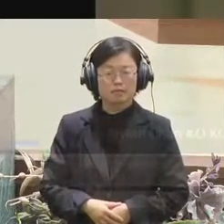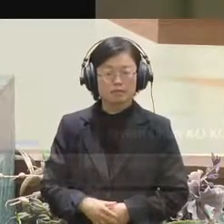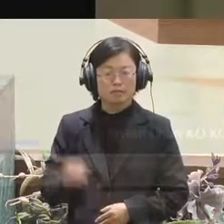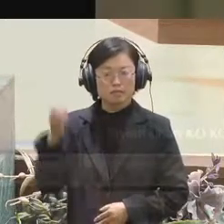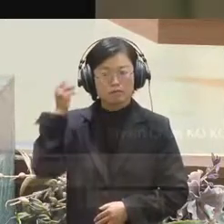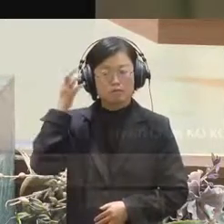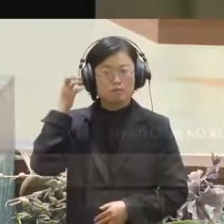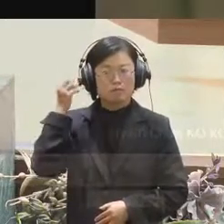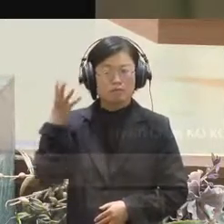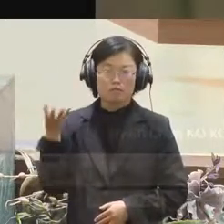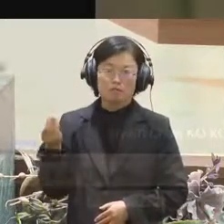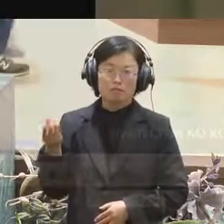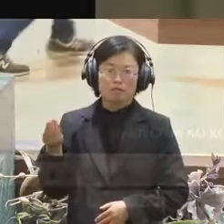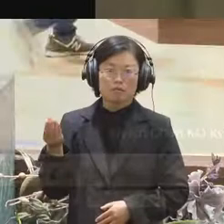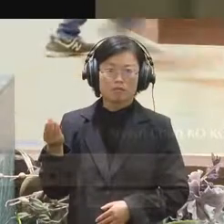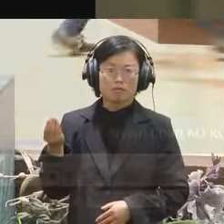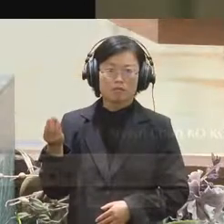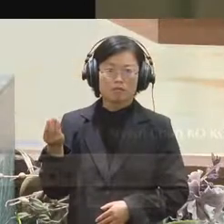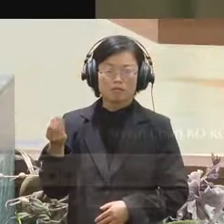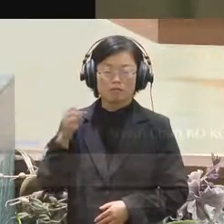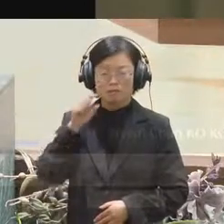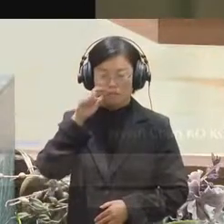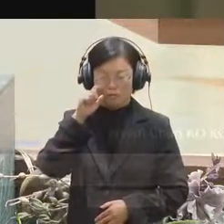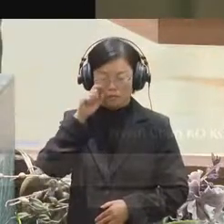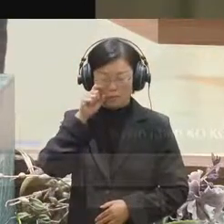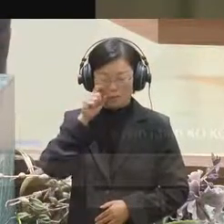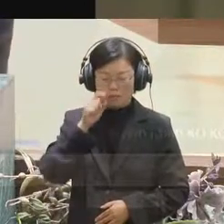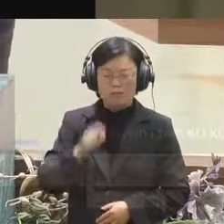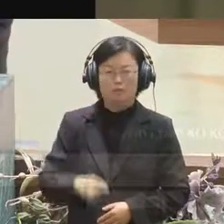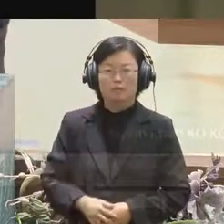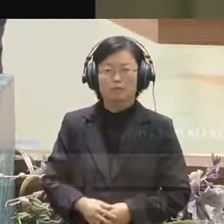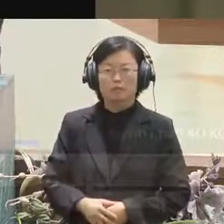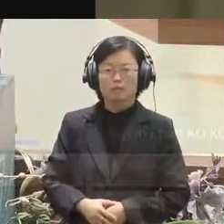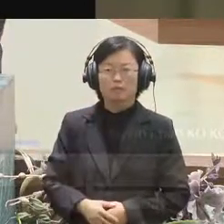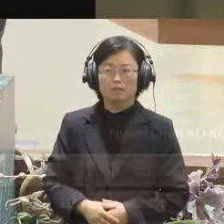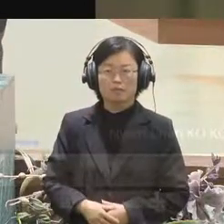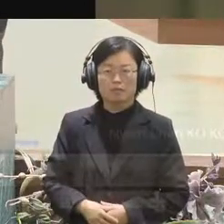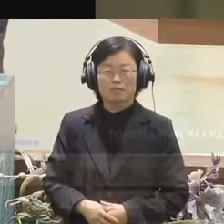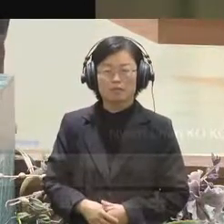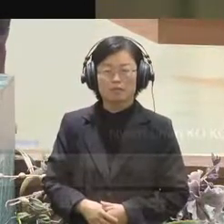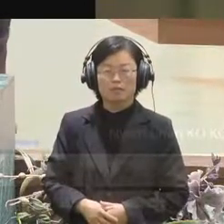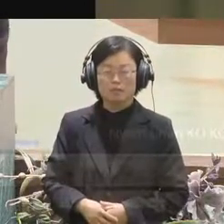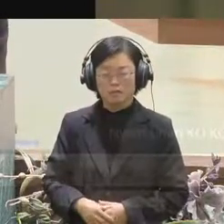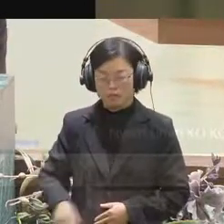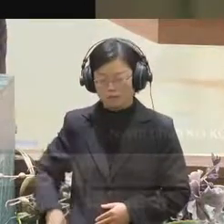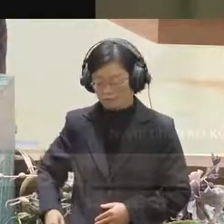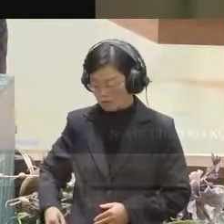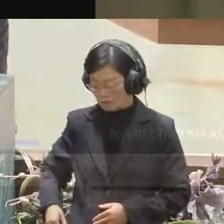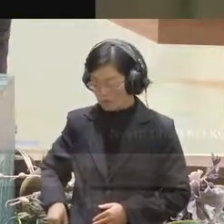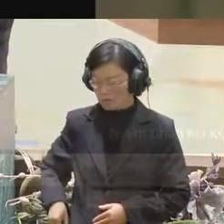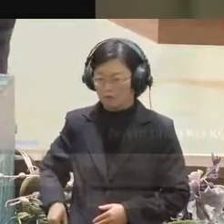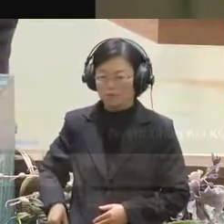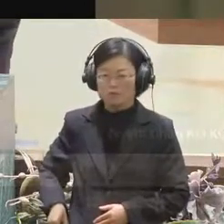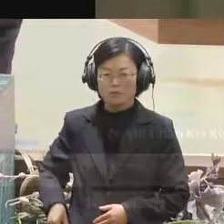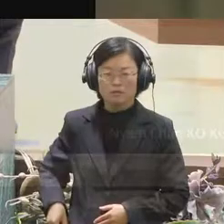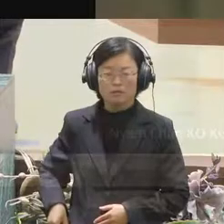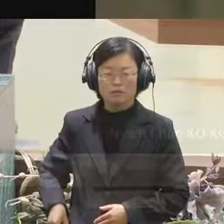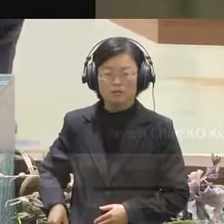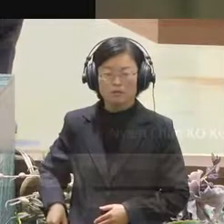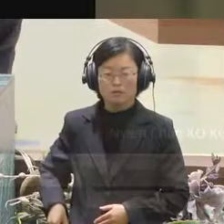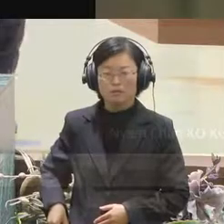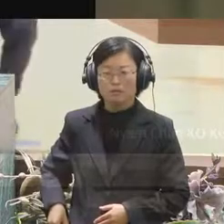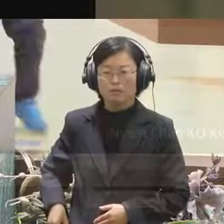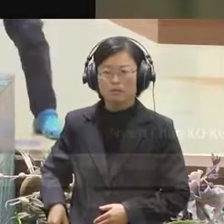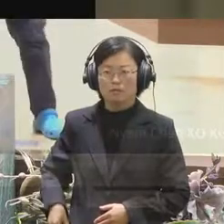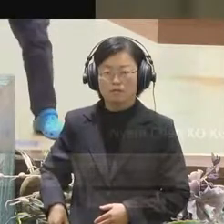好生意的部分有點狀況那其實就是Nian Chan Coco他其實在